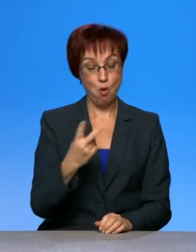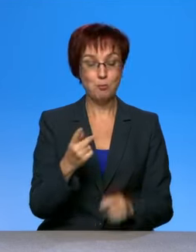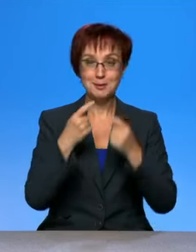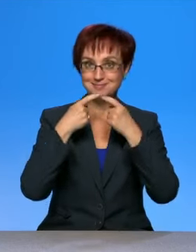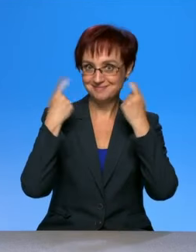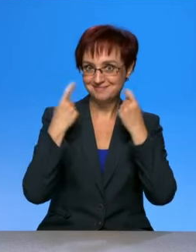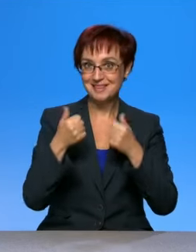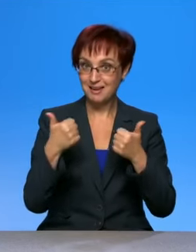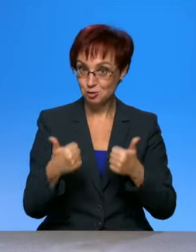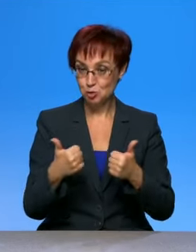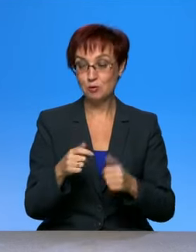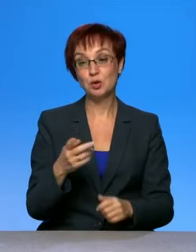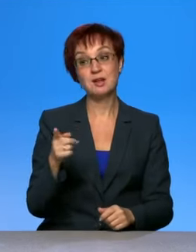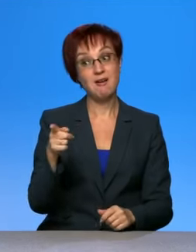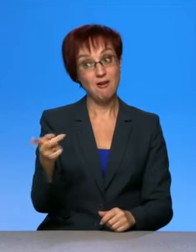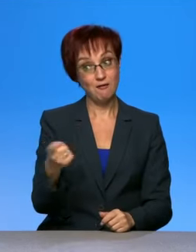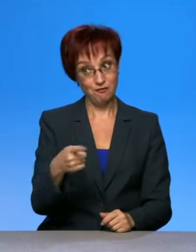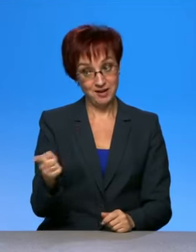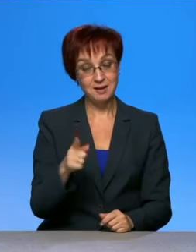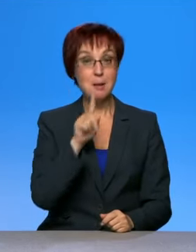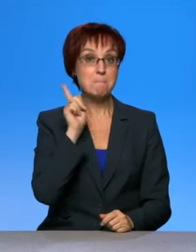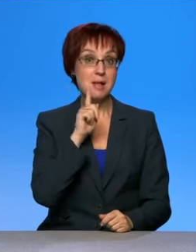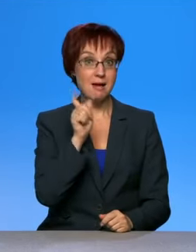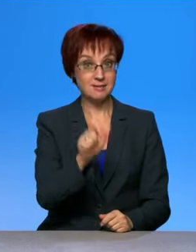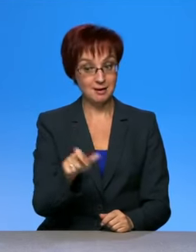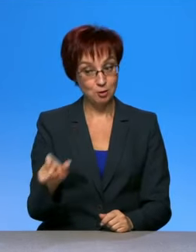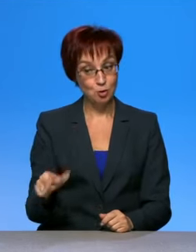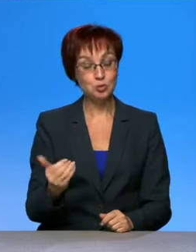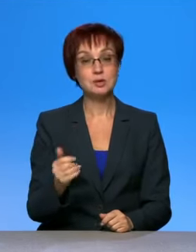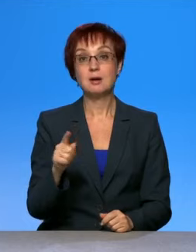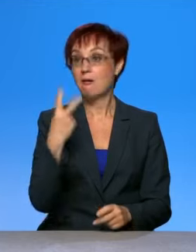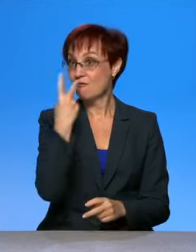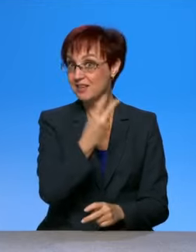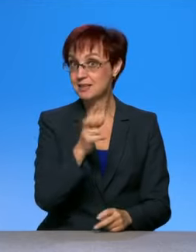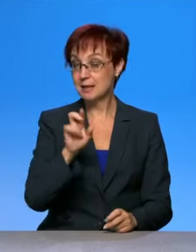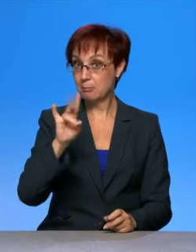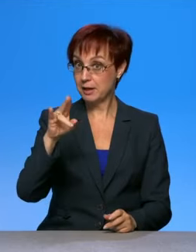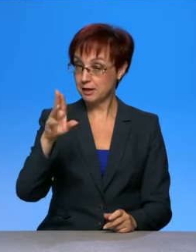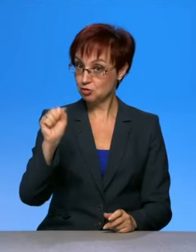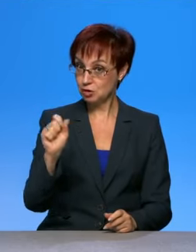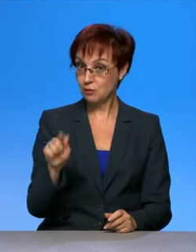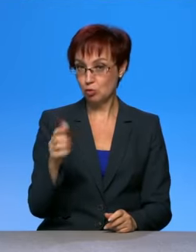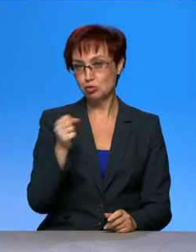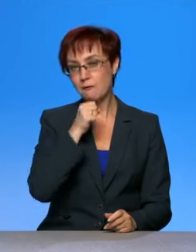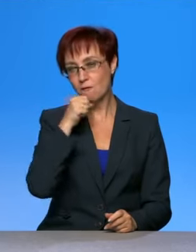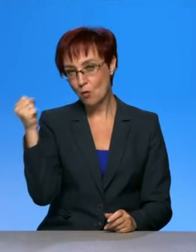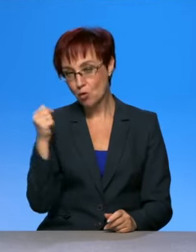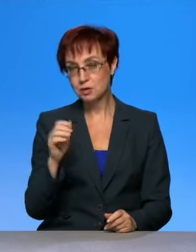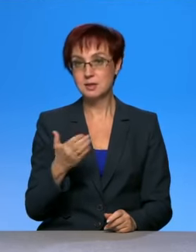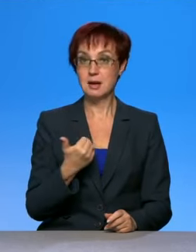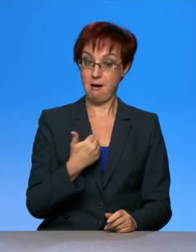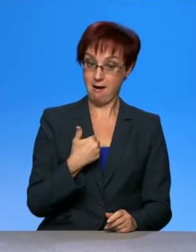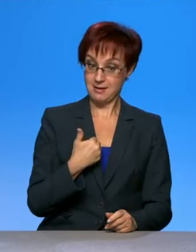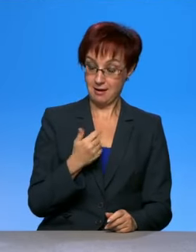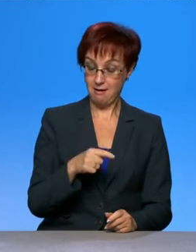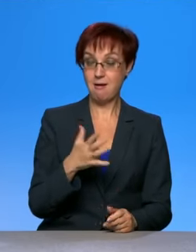молодые люди Леонида Лича уж видели в не юным джентльменом А я как его биограф должен сказать что улыбался он замечательно и в молодые